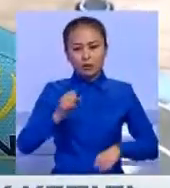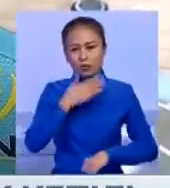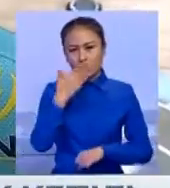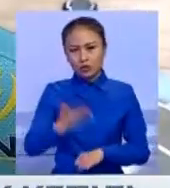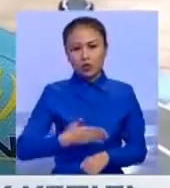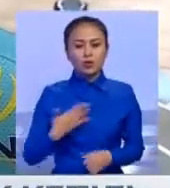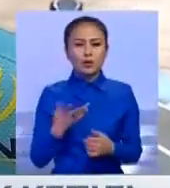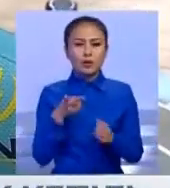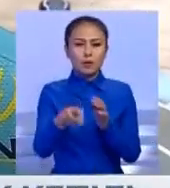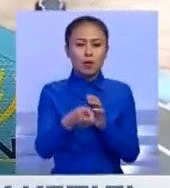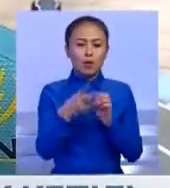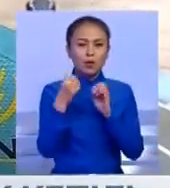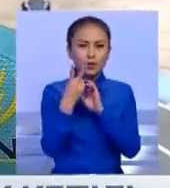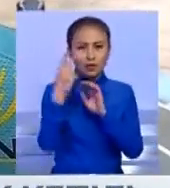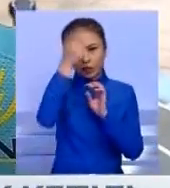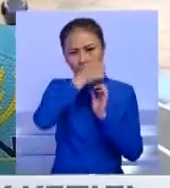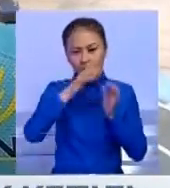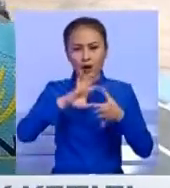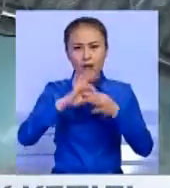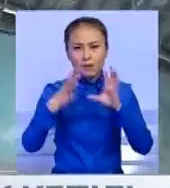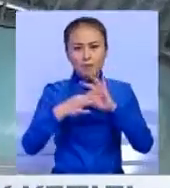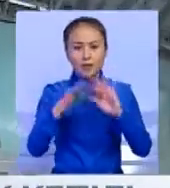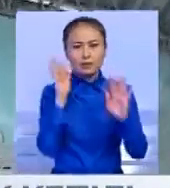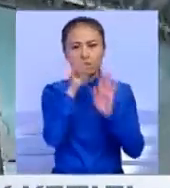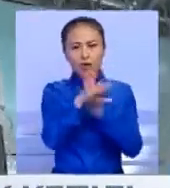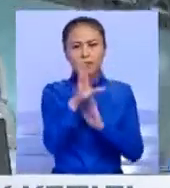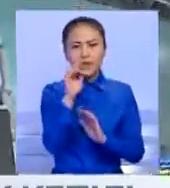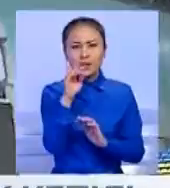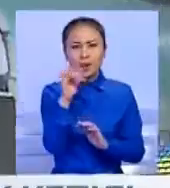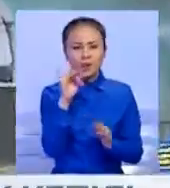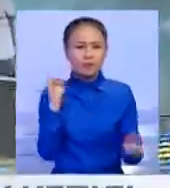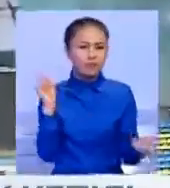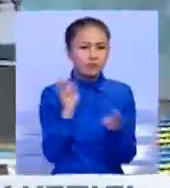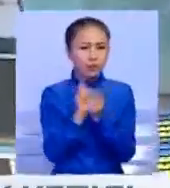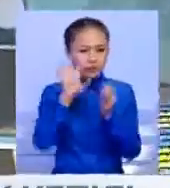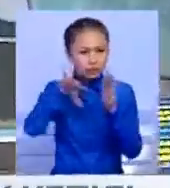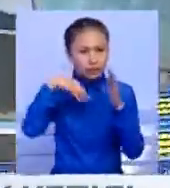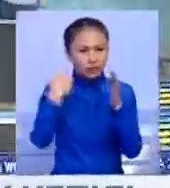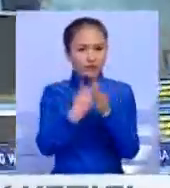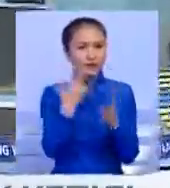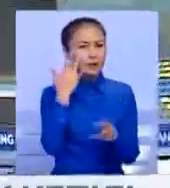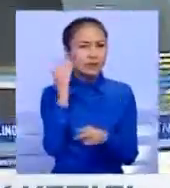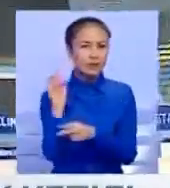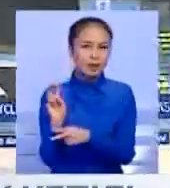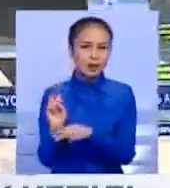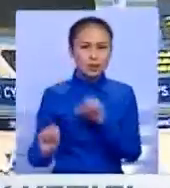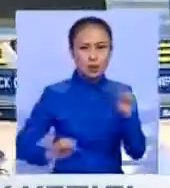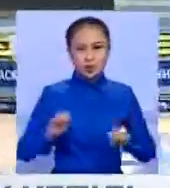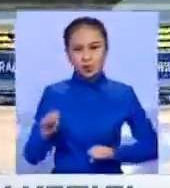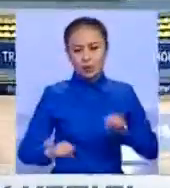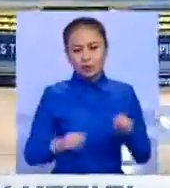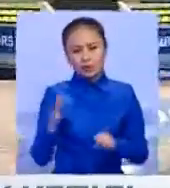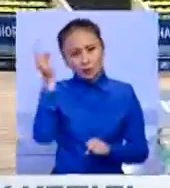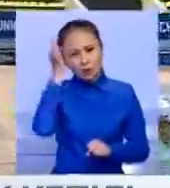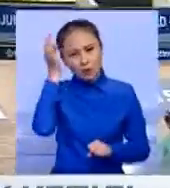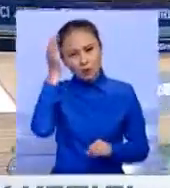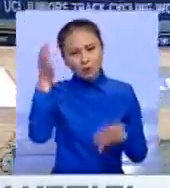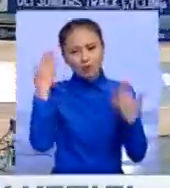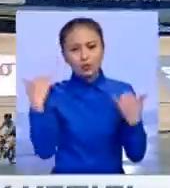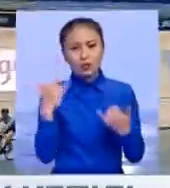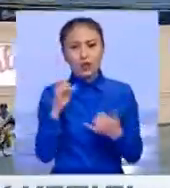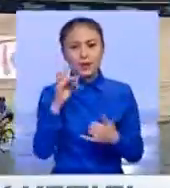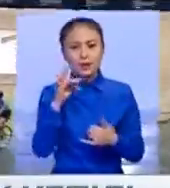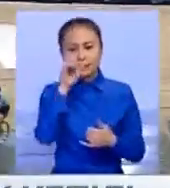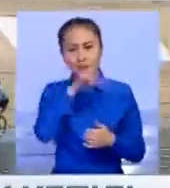көреді. 2012 жылы олимпиада чемпионы Александр Винокуровпен кездесуден кейін ол осы бір спорт түріне аңсар ауыпты. Қазір